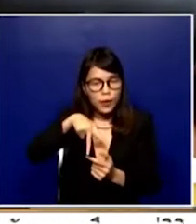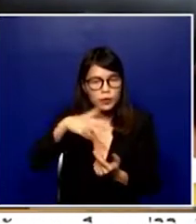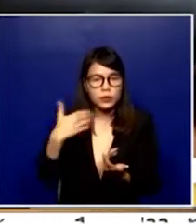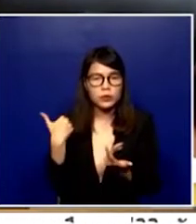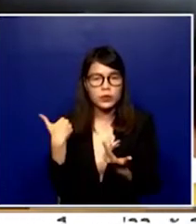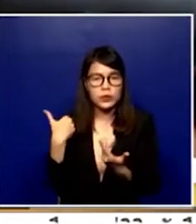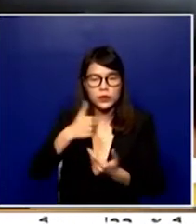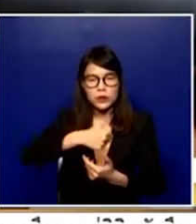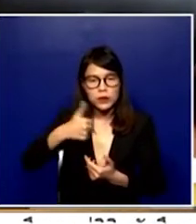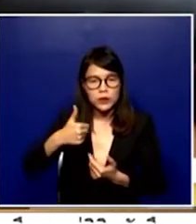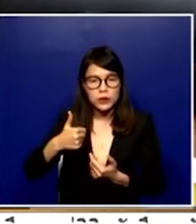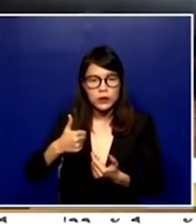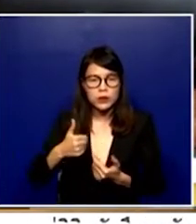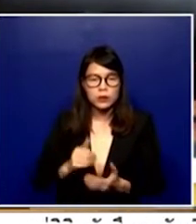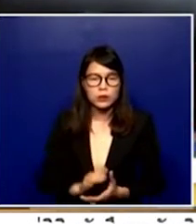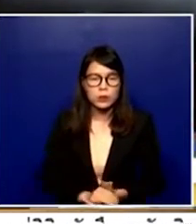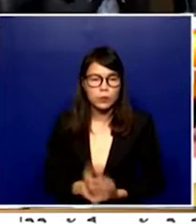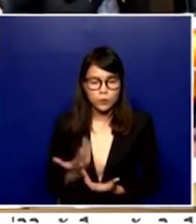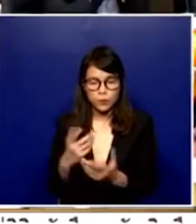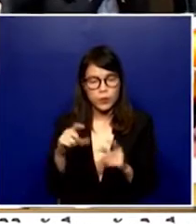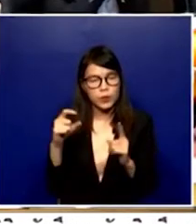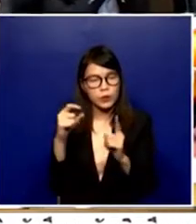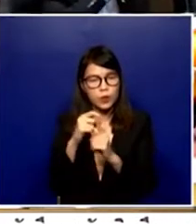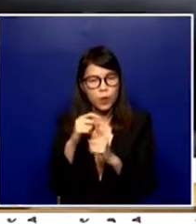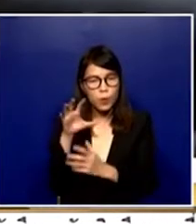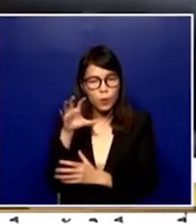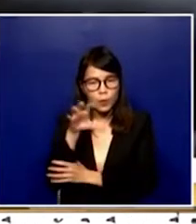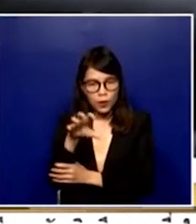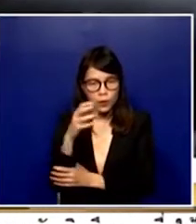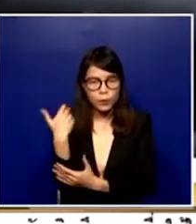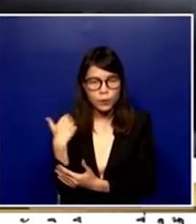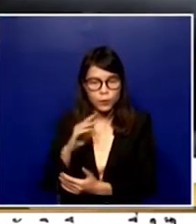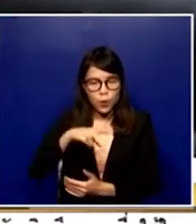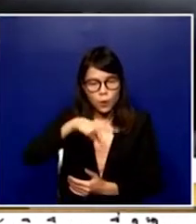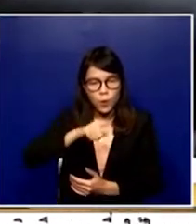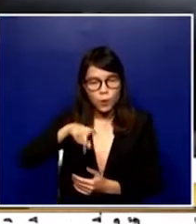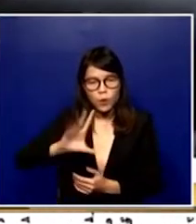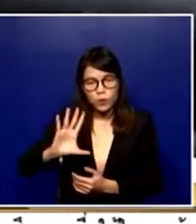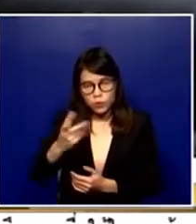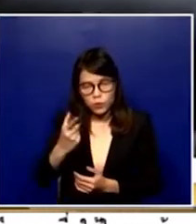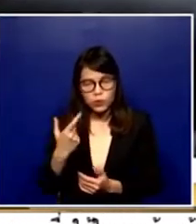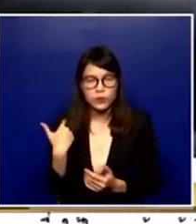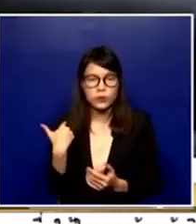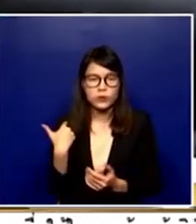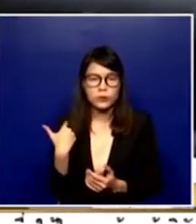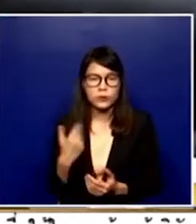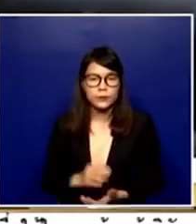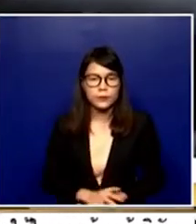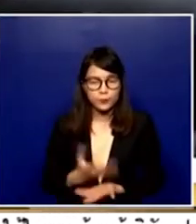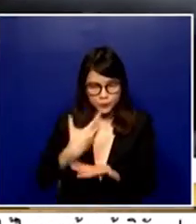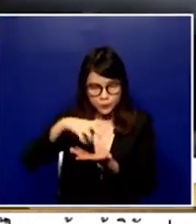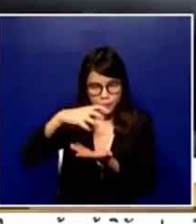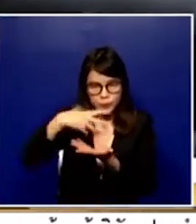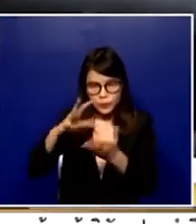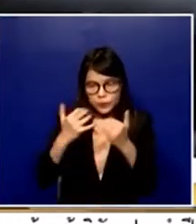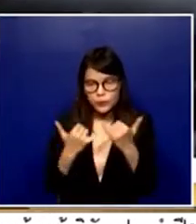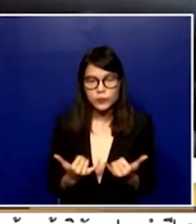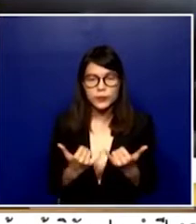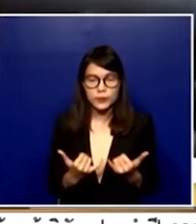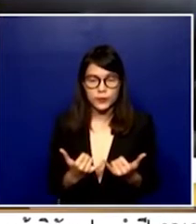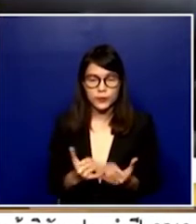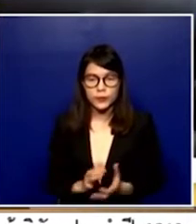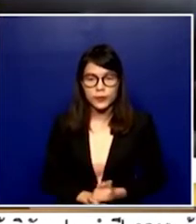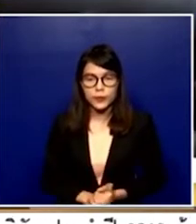็นข้อบัครับติอ์หร มีข้อยกเว้นไหม?จันั้จะเลาใหฟัง่ะ มีข้อยกเว้น apa